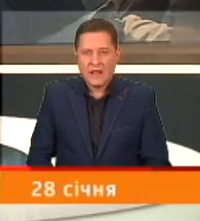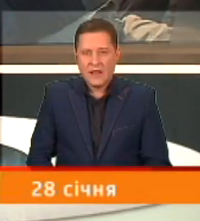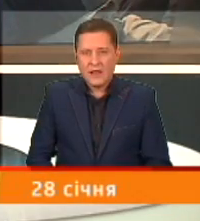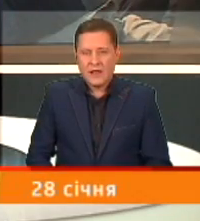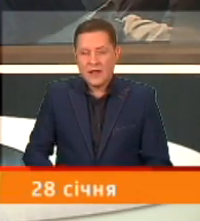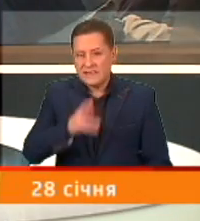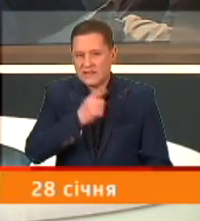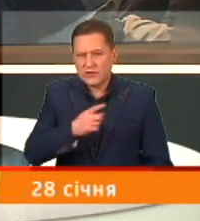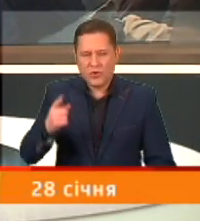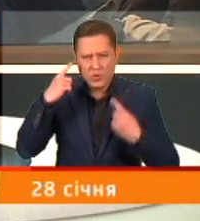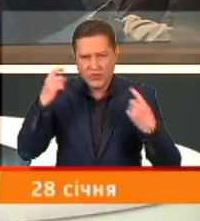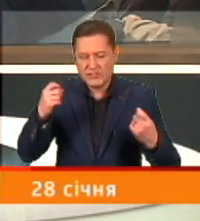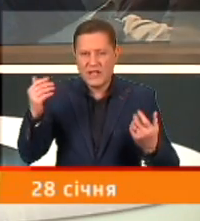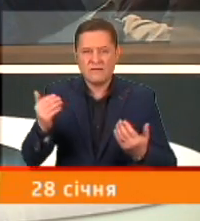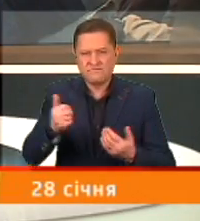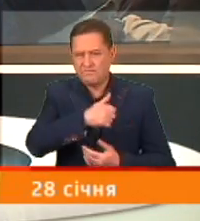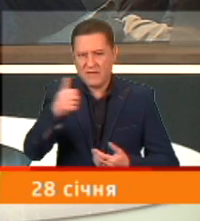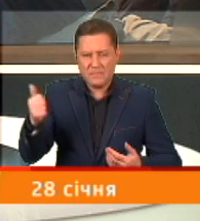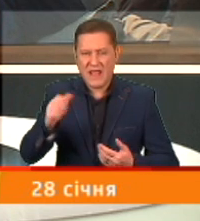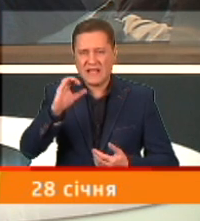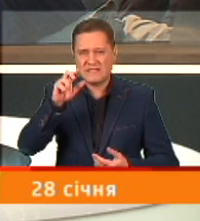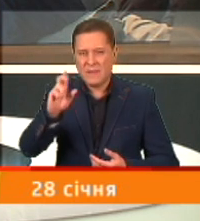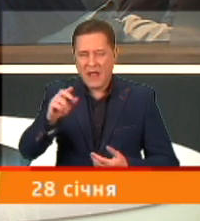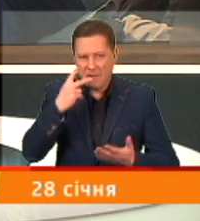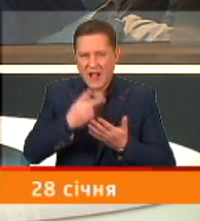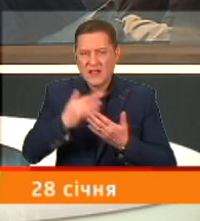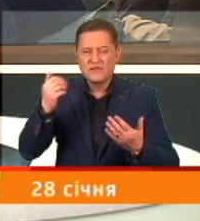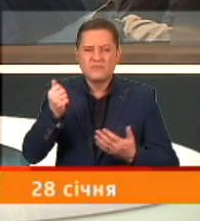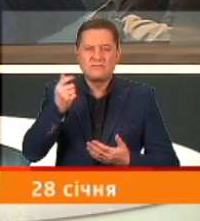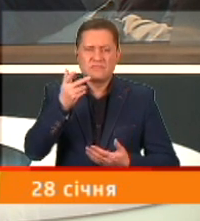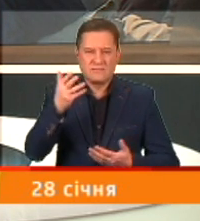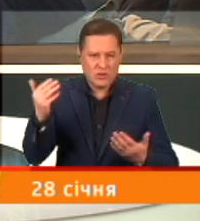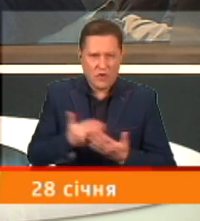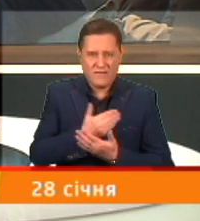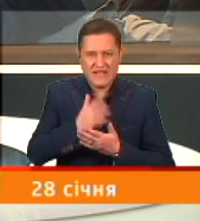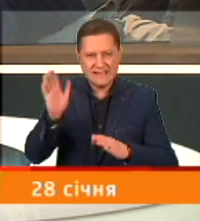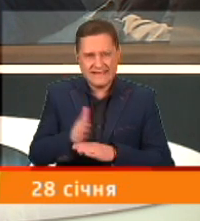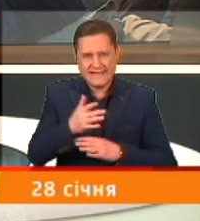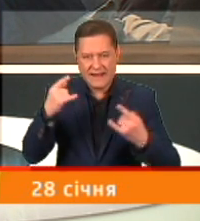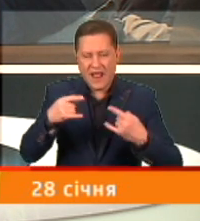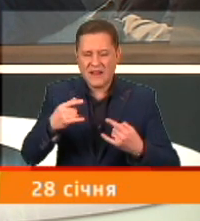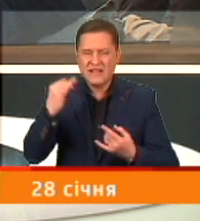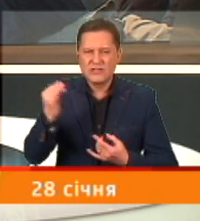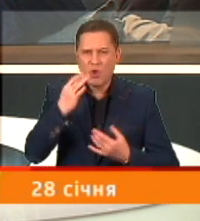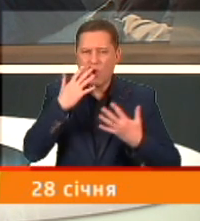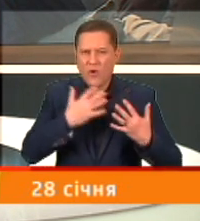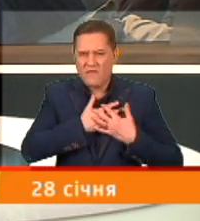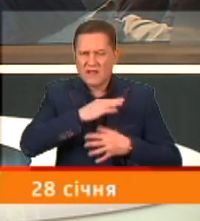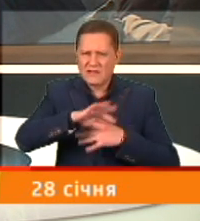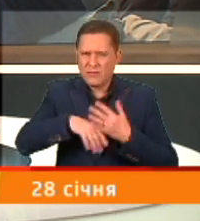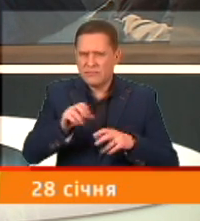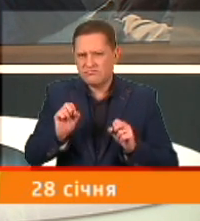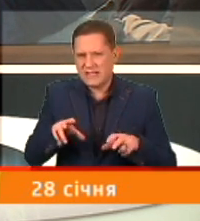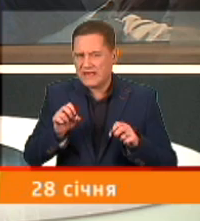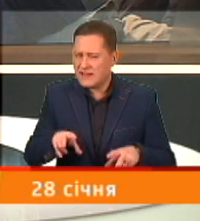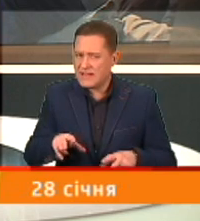Сезон гучних прем'єр. СТБ запускає одразу декілька нових серіалів власного виробництва. Історії кохання, заплутані детективи